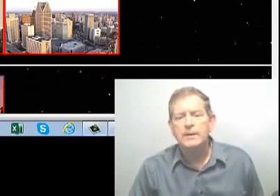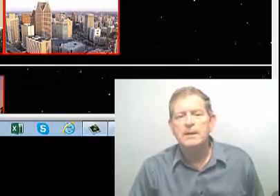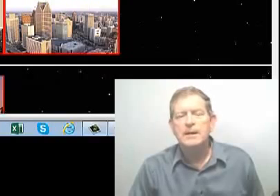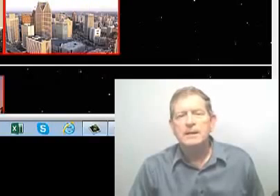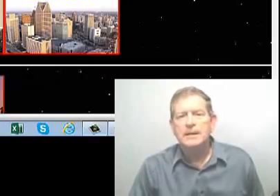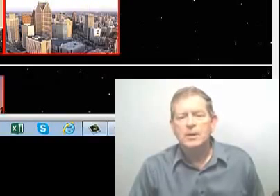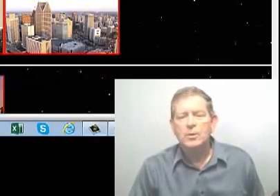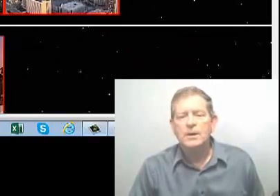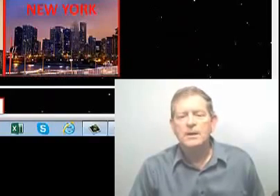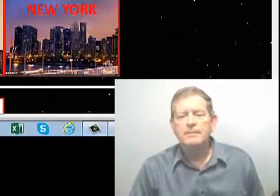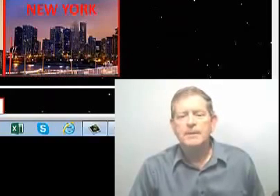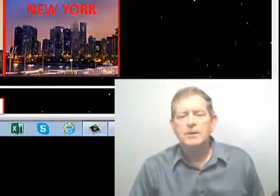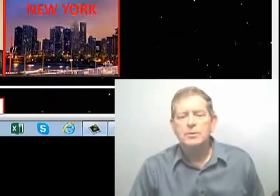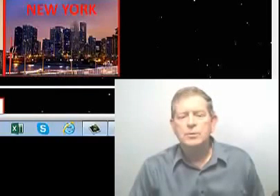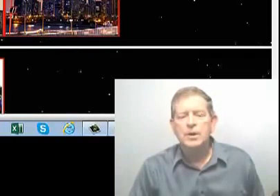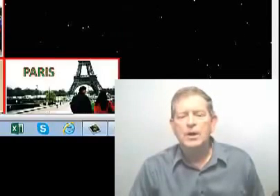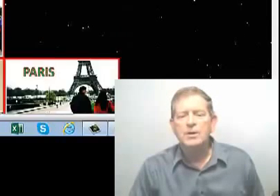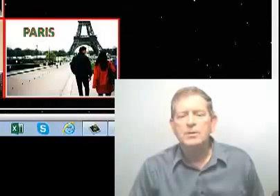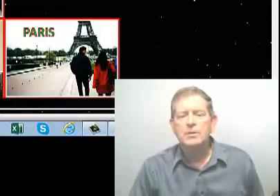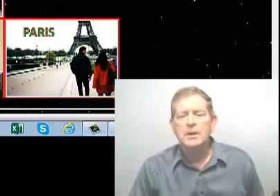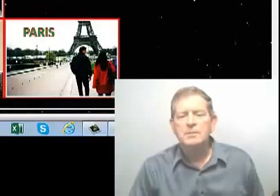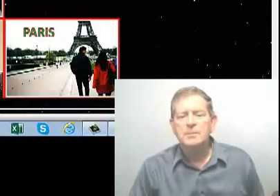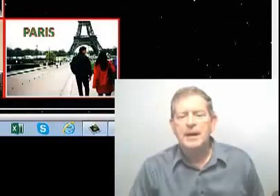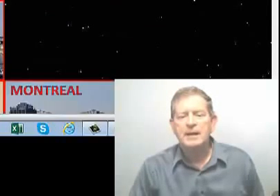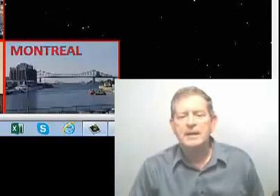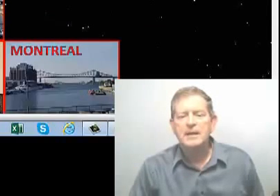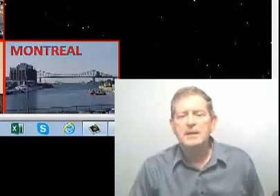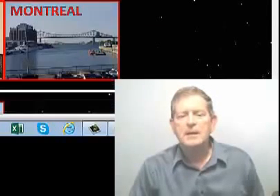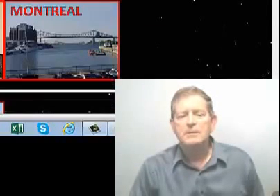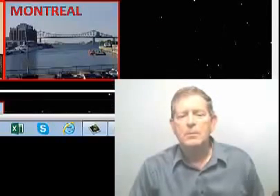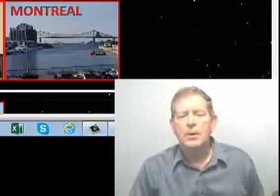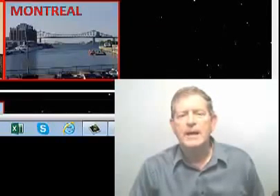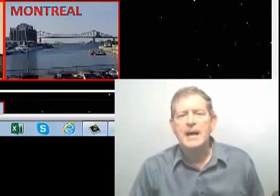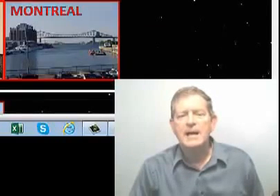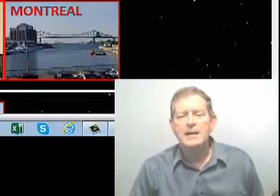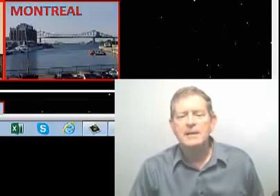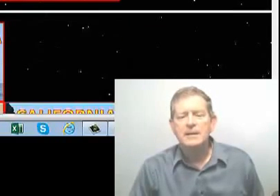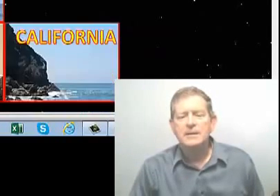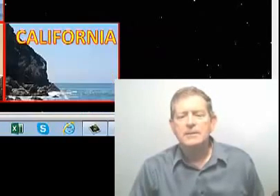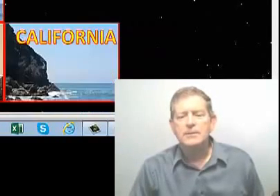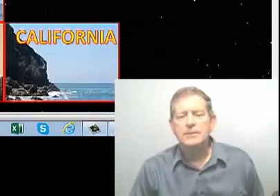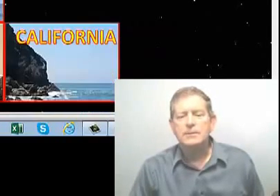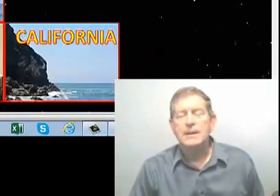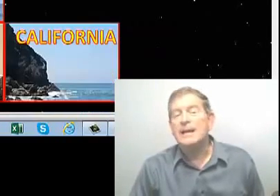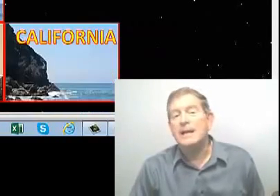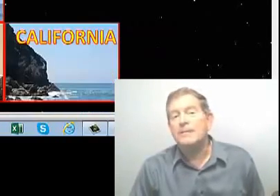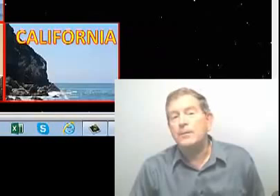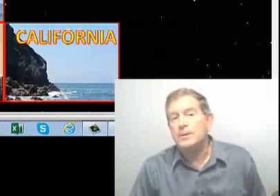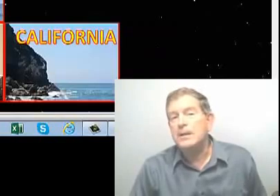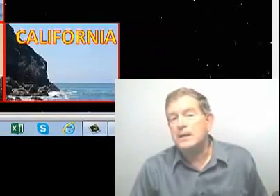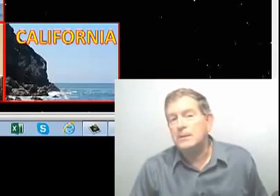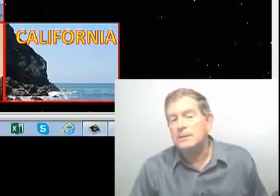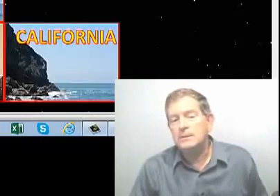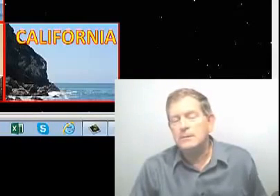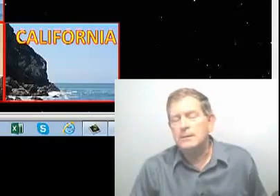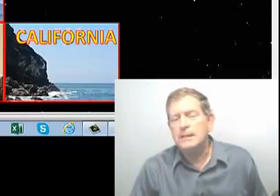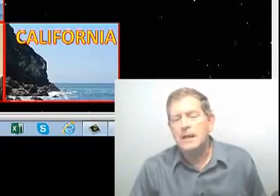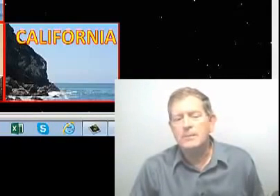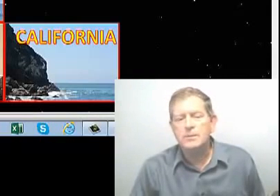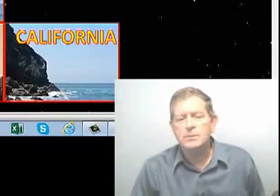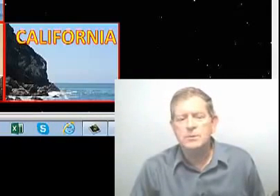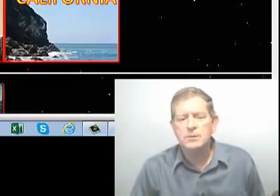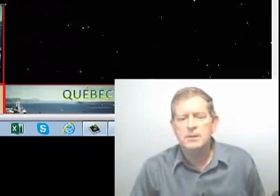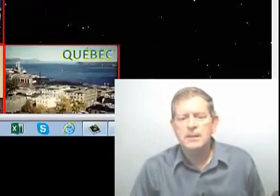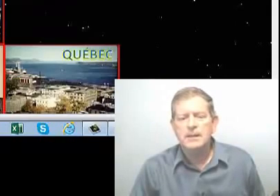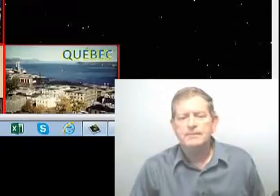surtout les villes, Détroit, New York, Paris, Montréal, la Californie, qui est un